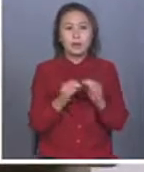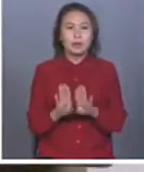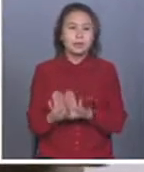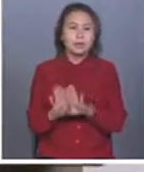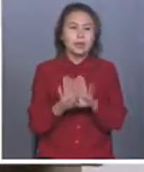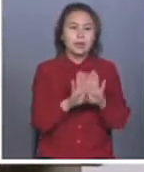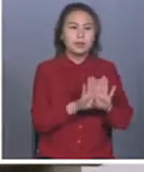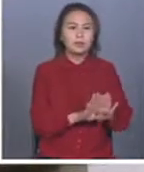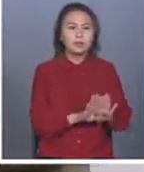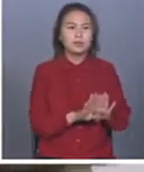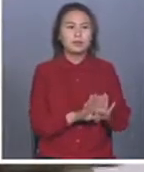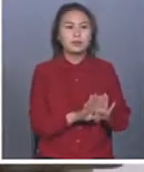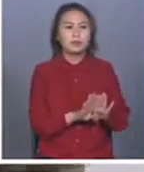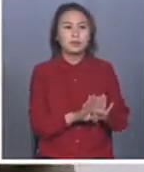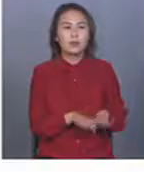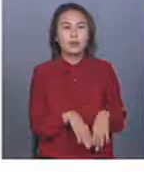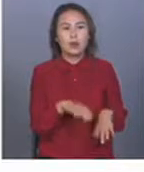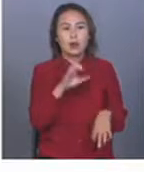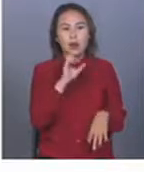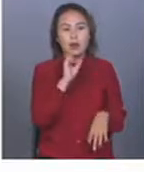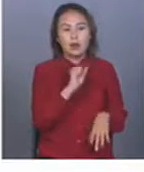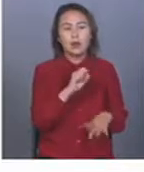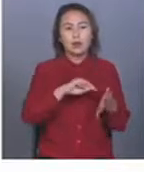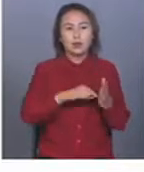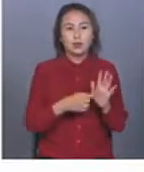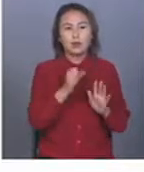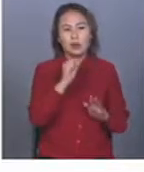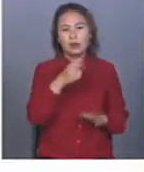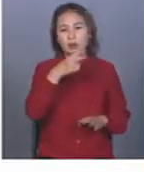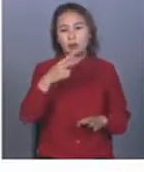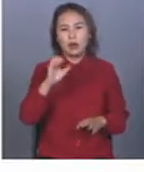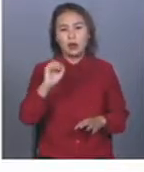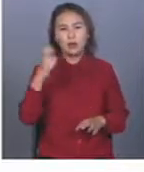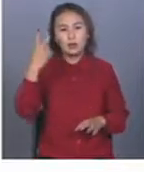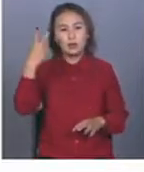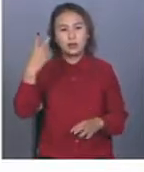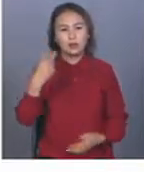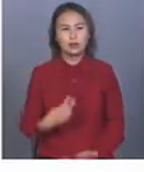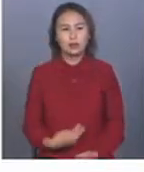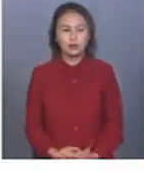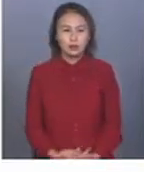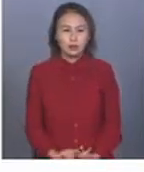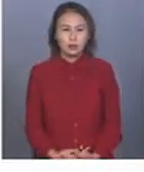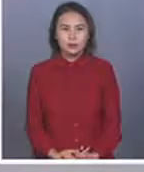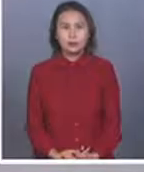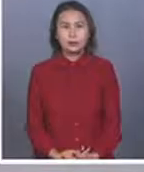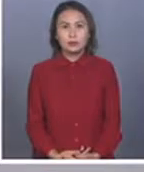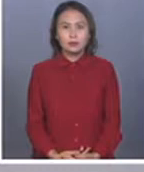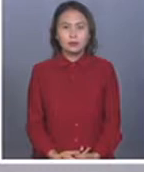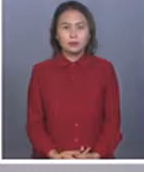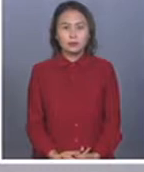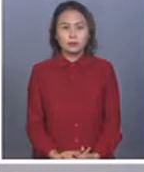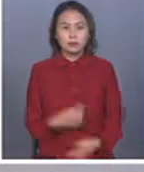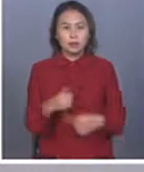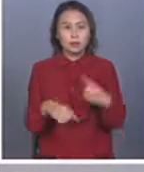болады. Сонда ауданын A көбейтілген A немесе A-ның квадраты деп жазуға болады. Келесі